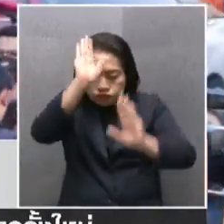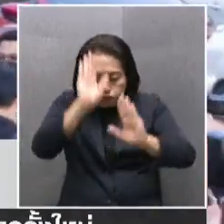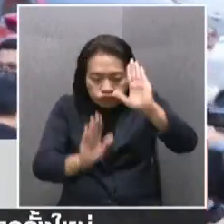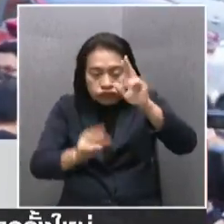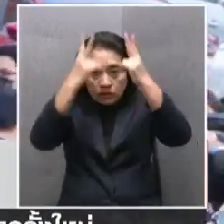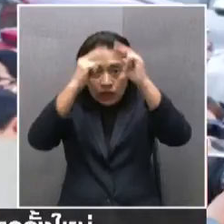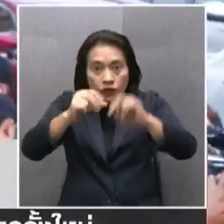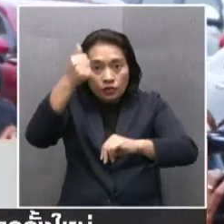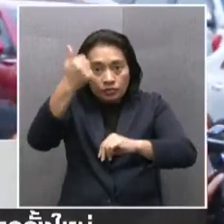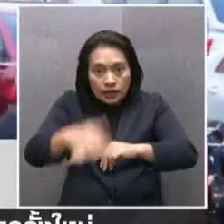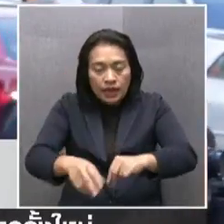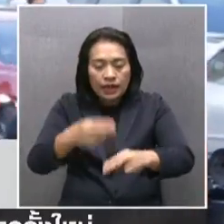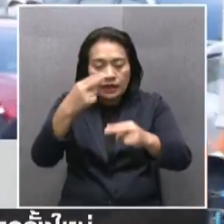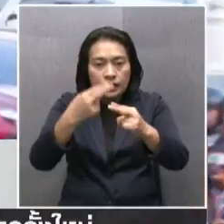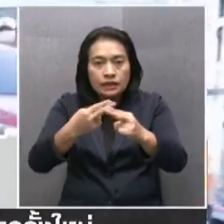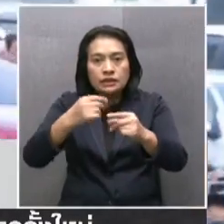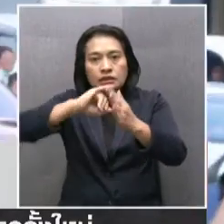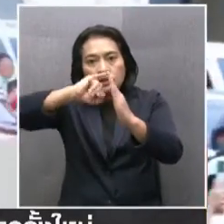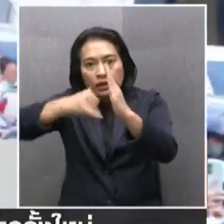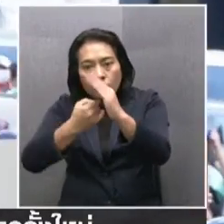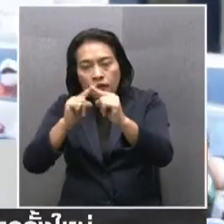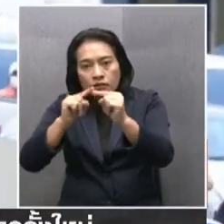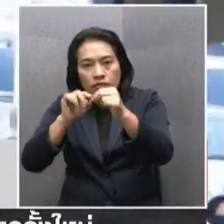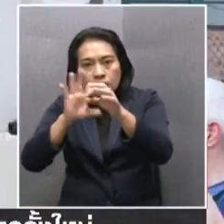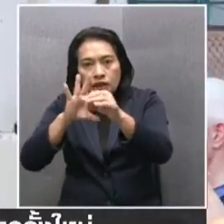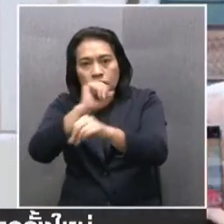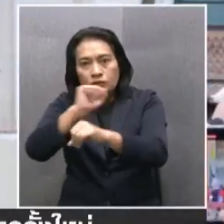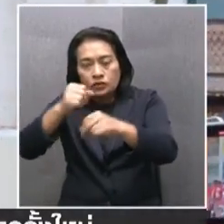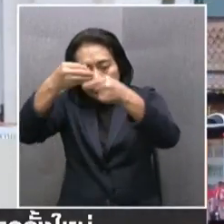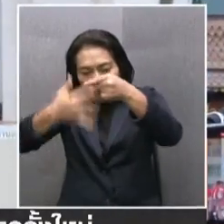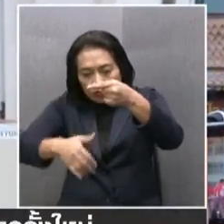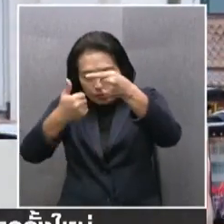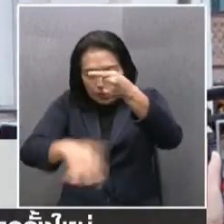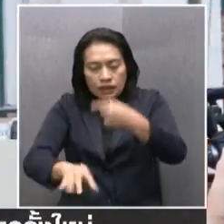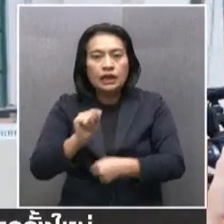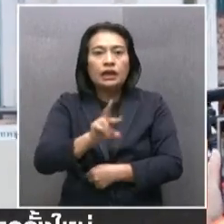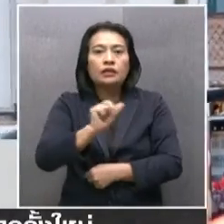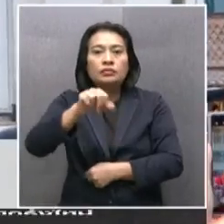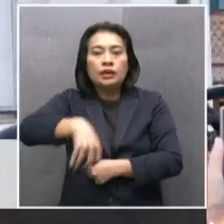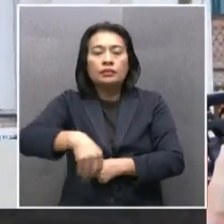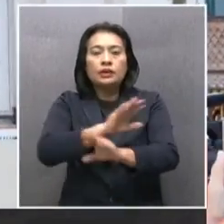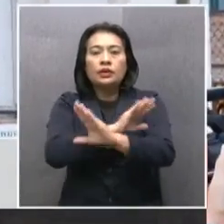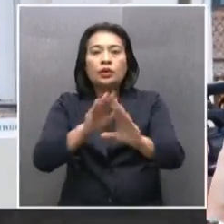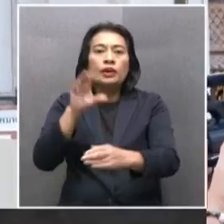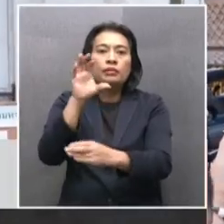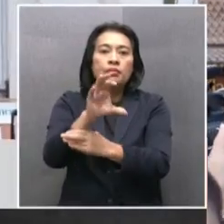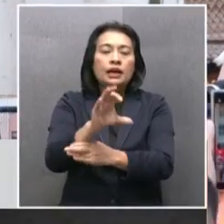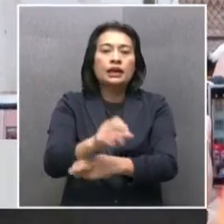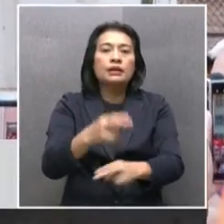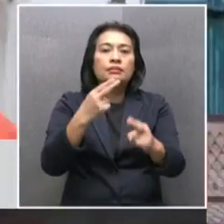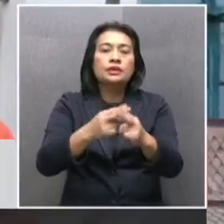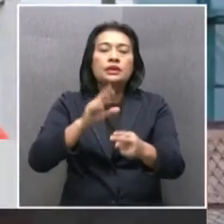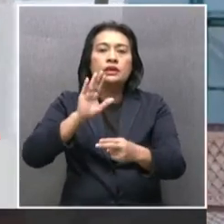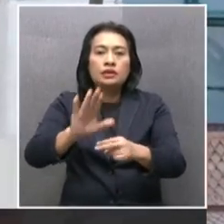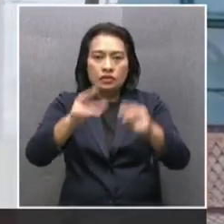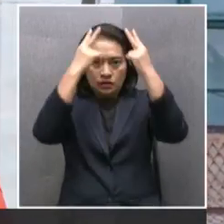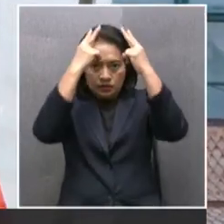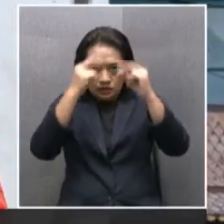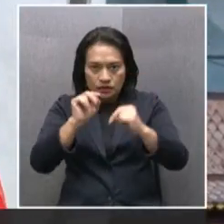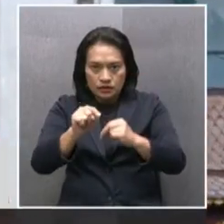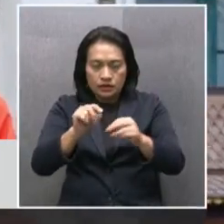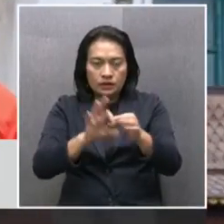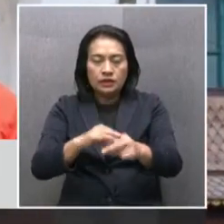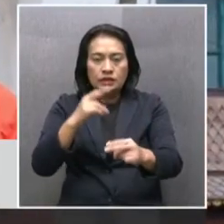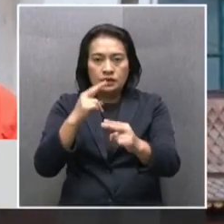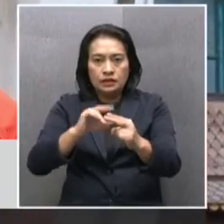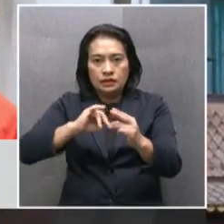รีในบัญชีรายชื่อได้ให้รัฐสภาขอยกเว้นการบังคับใช้ชื่อแคนดิเดตนายกรัฐมนตรีจากบัญชีร